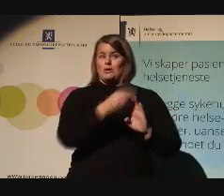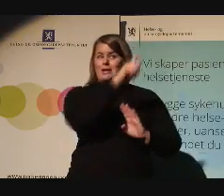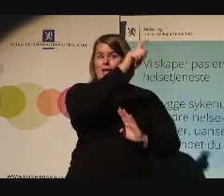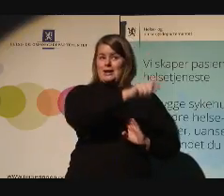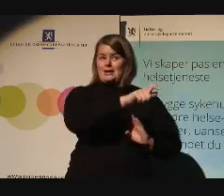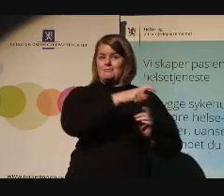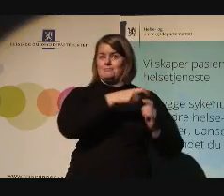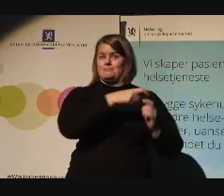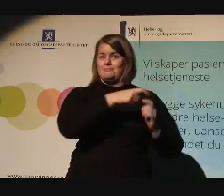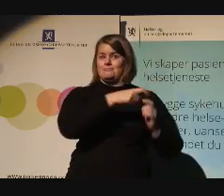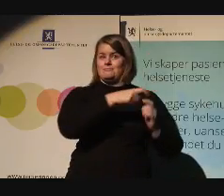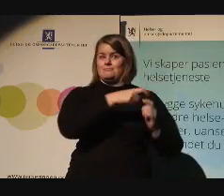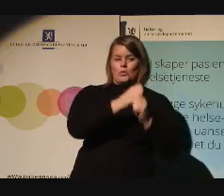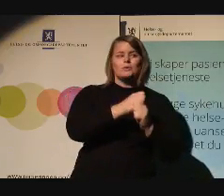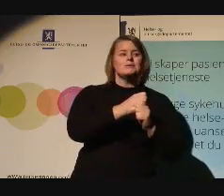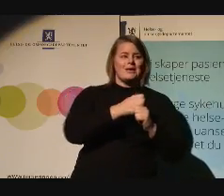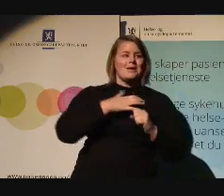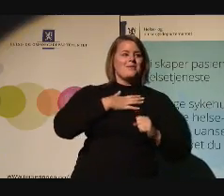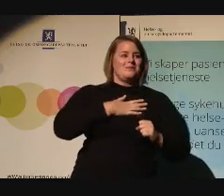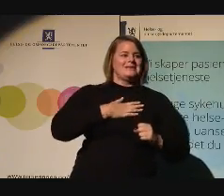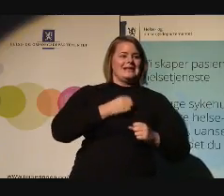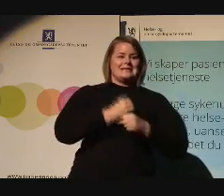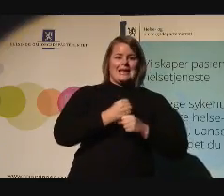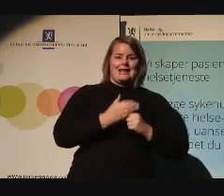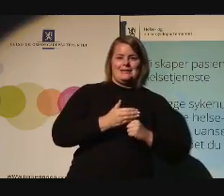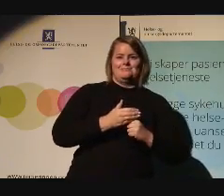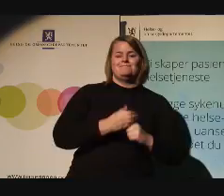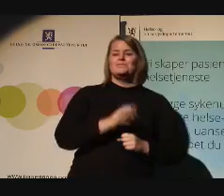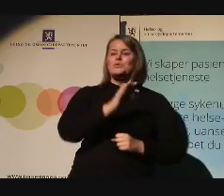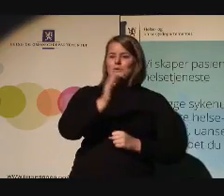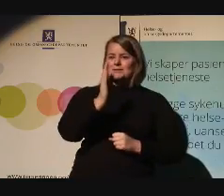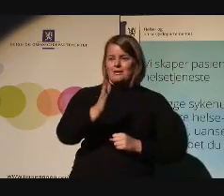holde fokus på pasientsikkerhet i våre tjenester. Tusen takk.